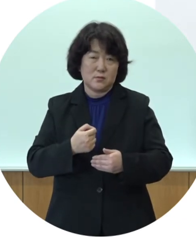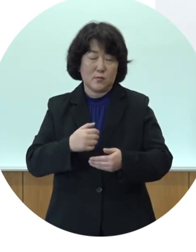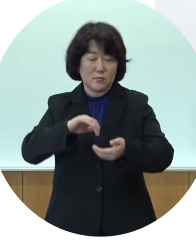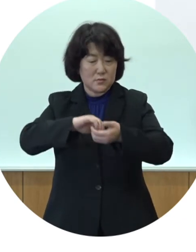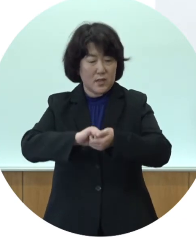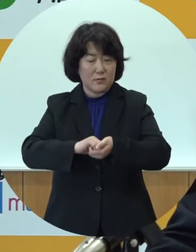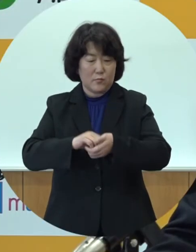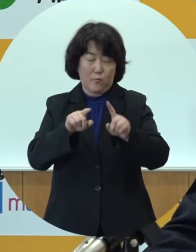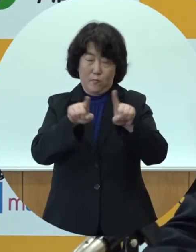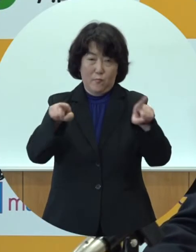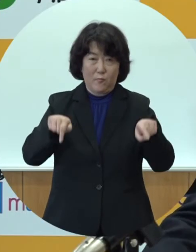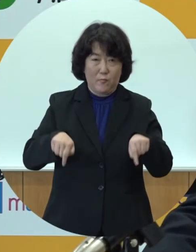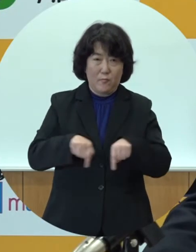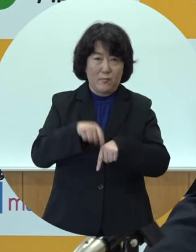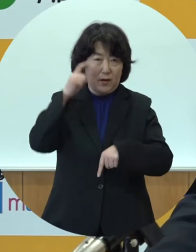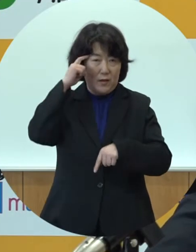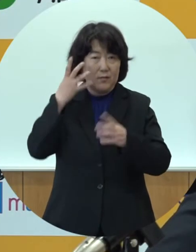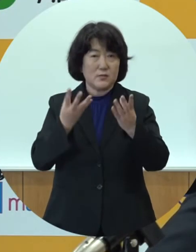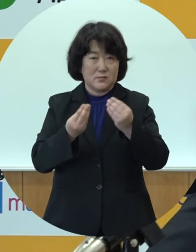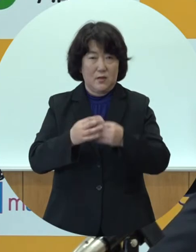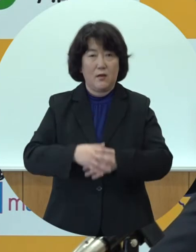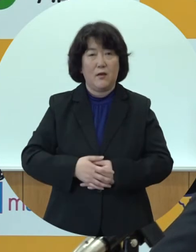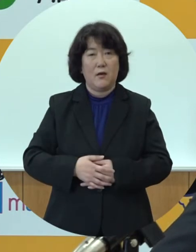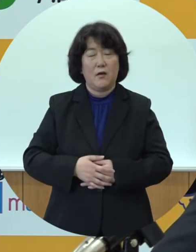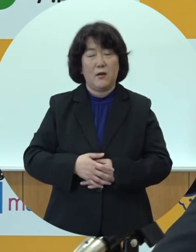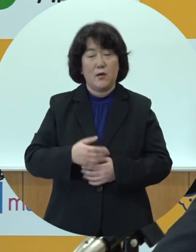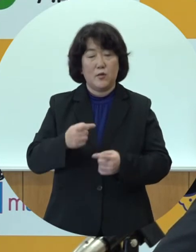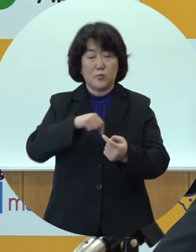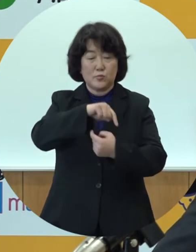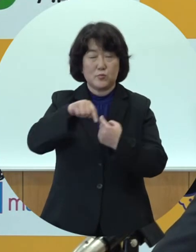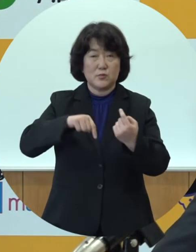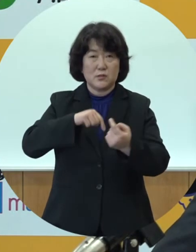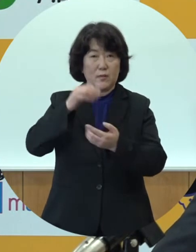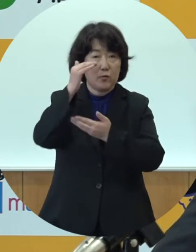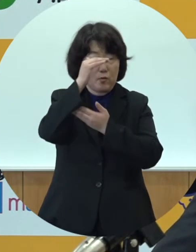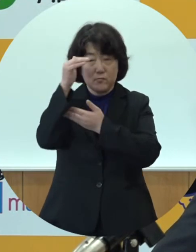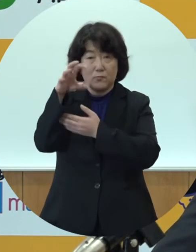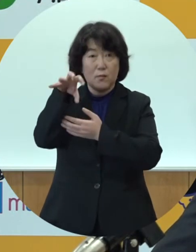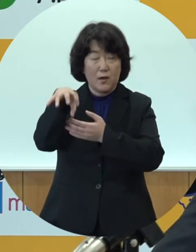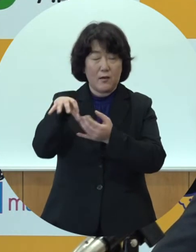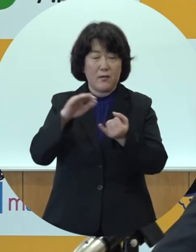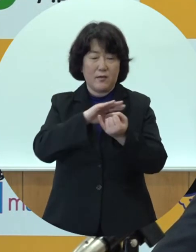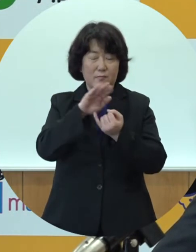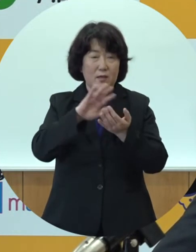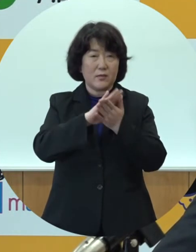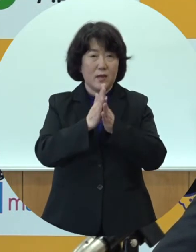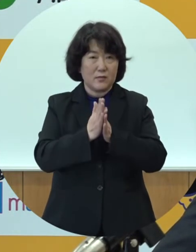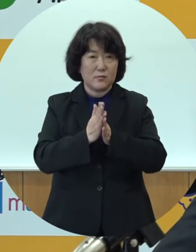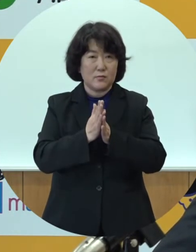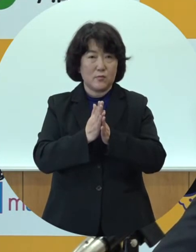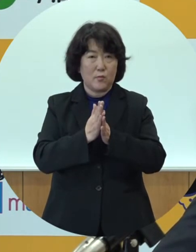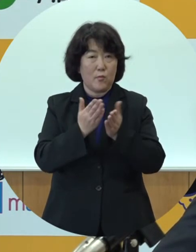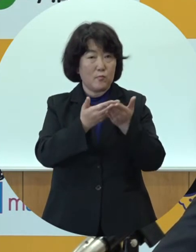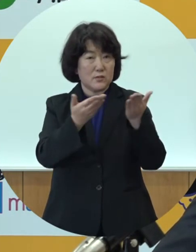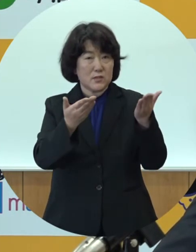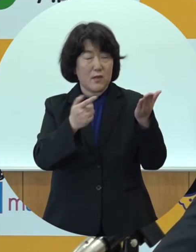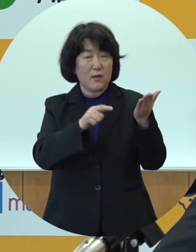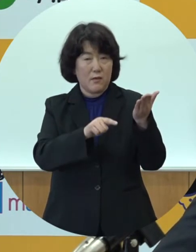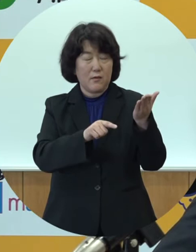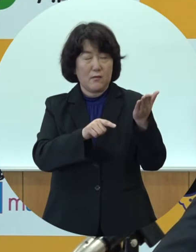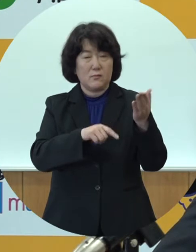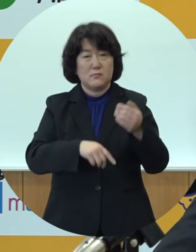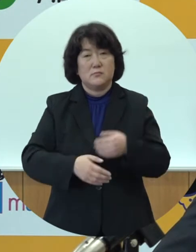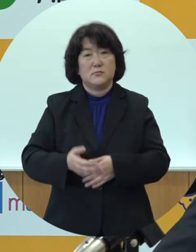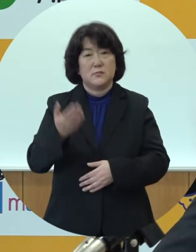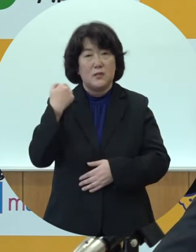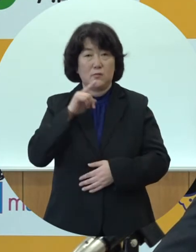。来島海峡展望館や都内の愛媛県産品セレクトショップのほか、先に